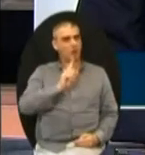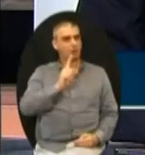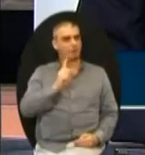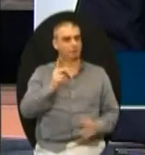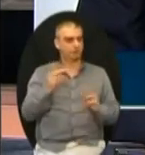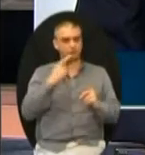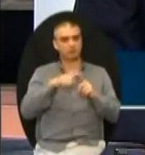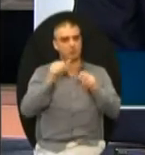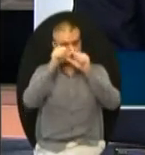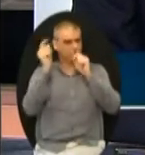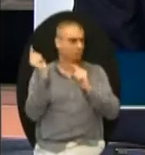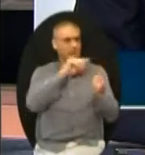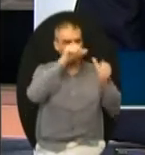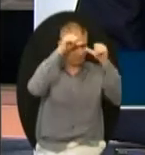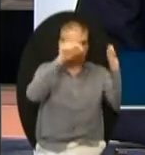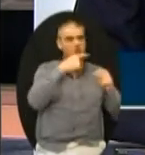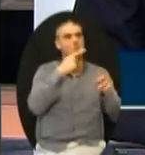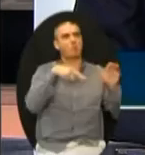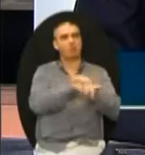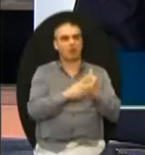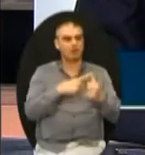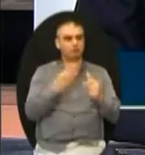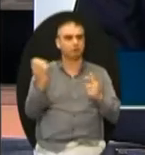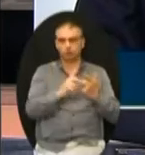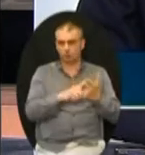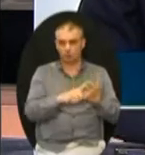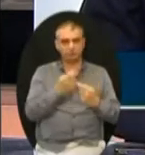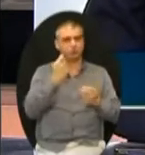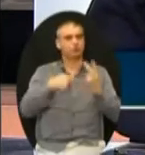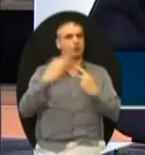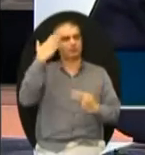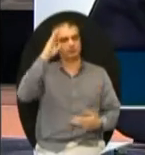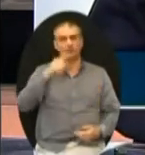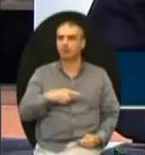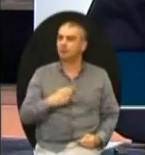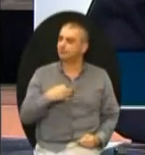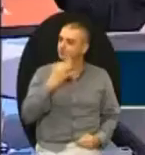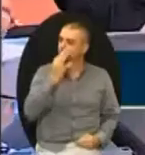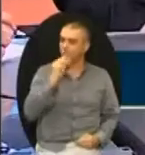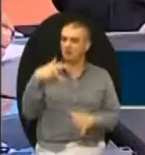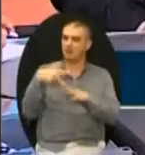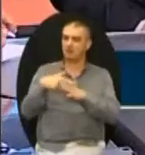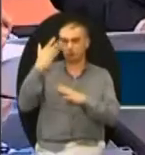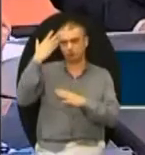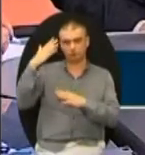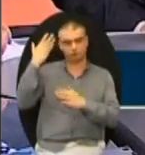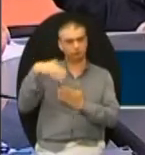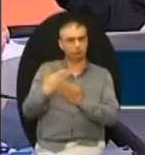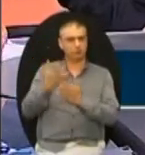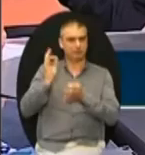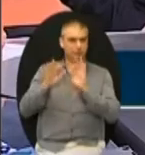נדביק אחד על השני תוויות של בוגדים, של שתולים ושל סוכנים זרים. תראה, בשאלה של התערבות היועץ המשפטי